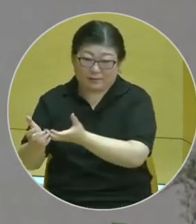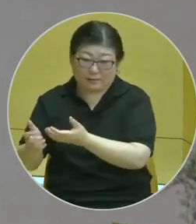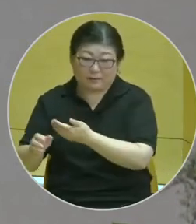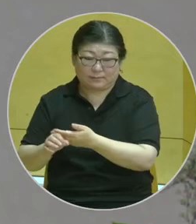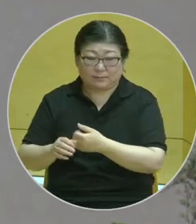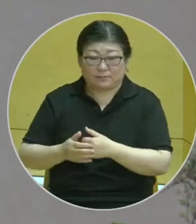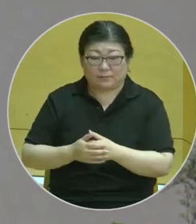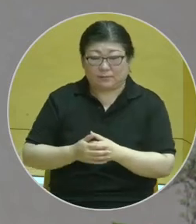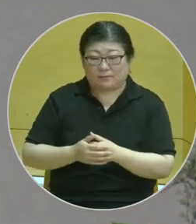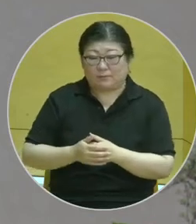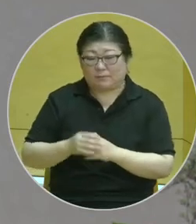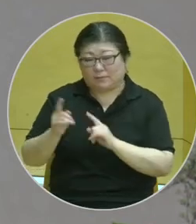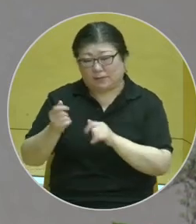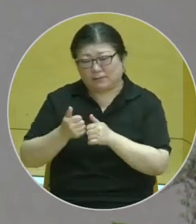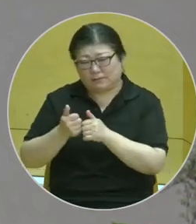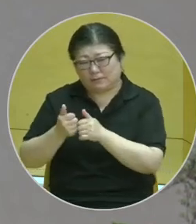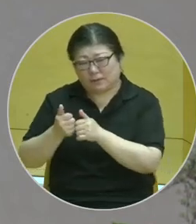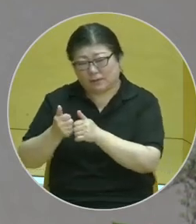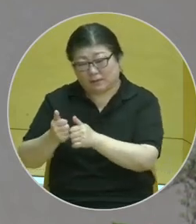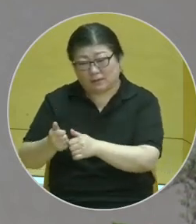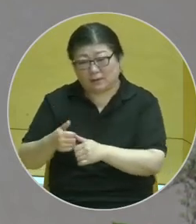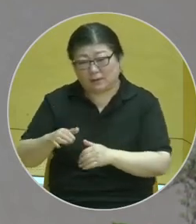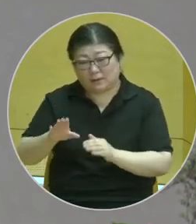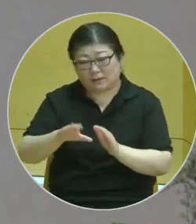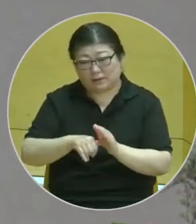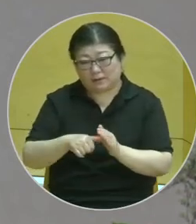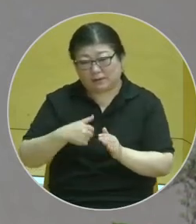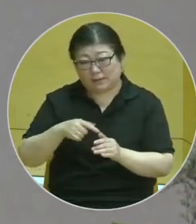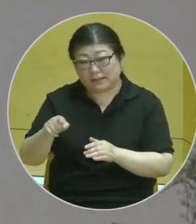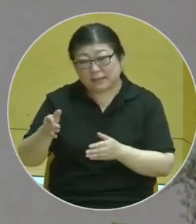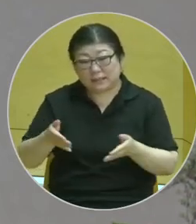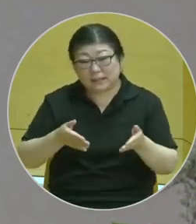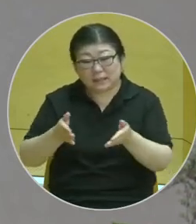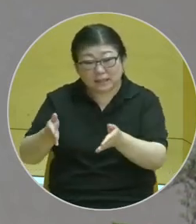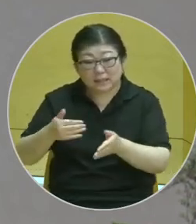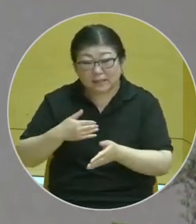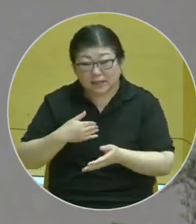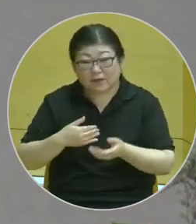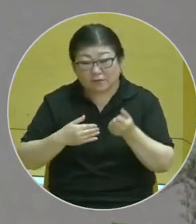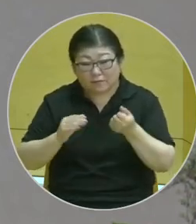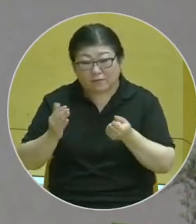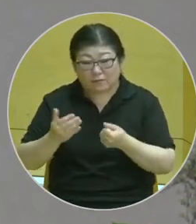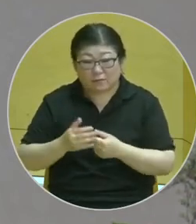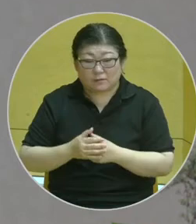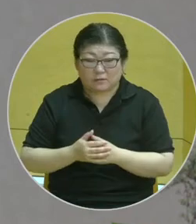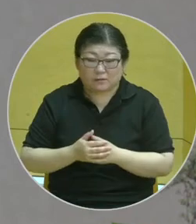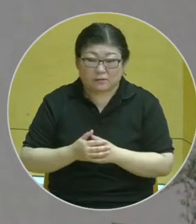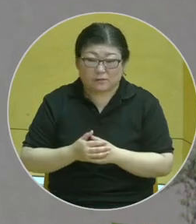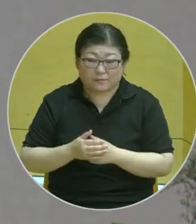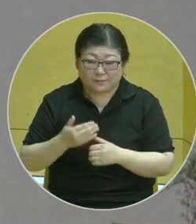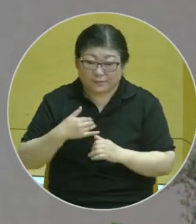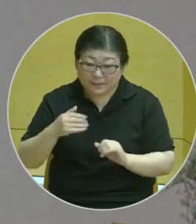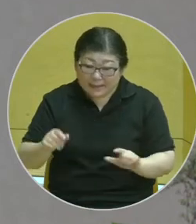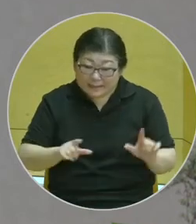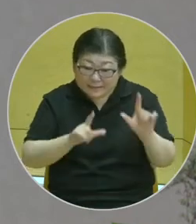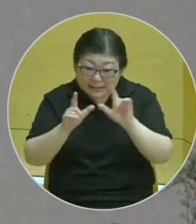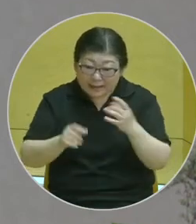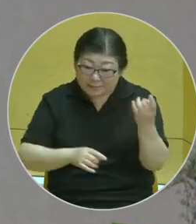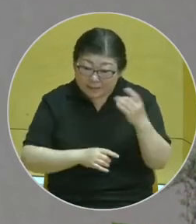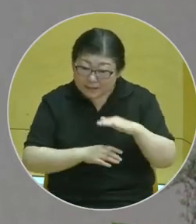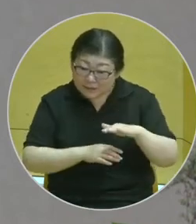예수님의 말씀을 믿고 따라갈 때 그 길이 나의 길이 되는구나 내가 인생의 기준이